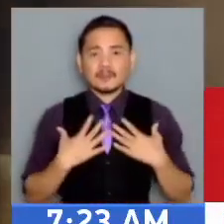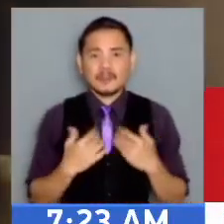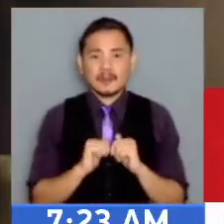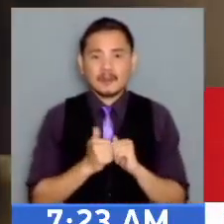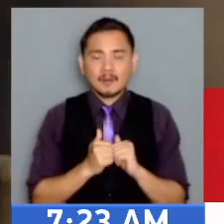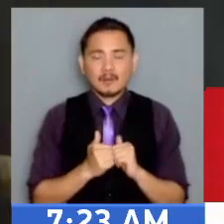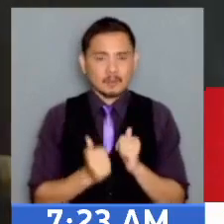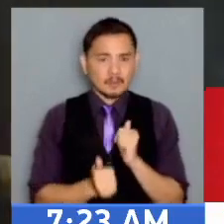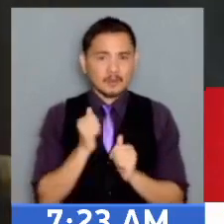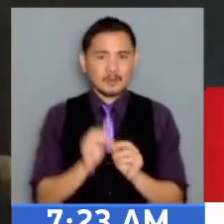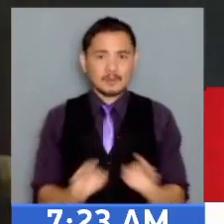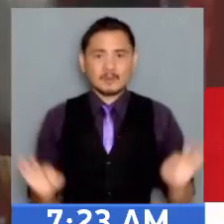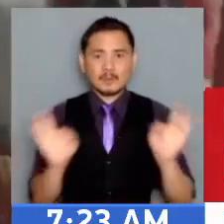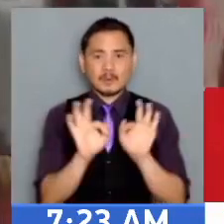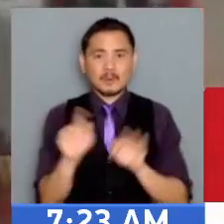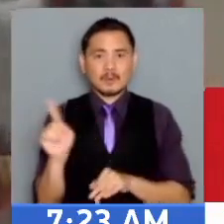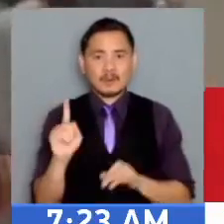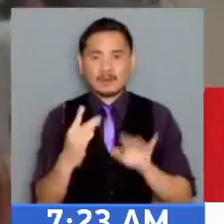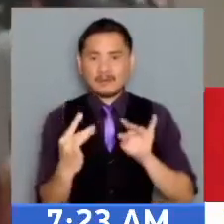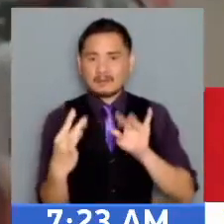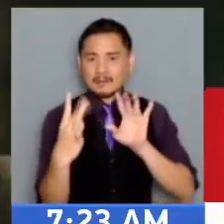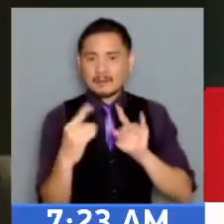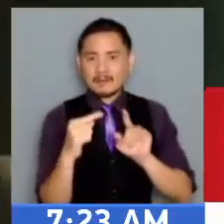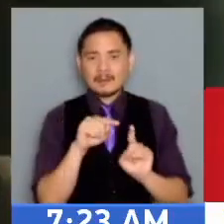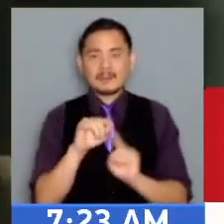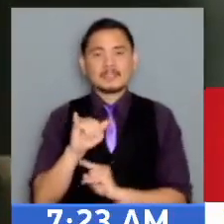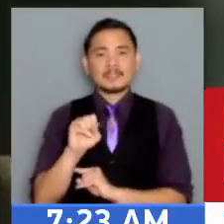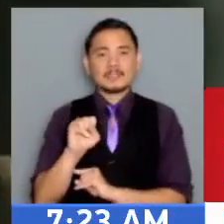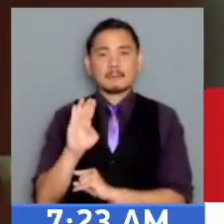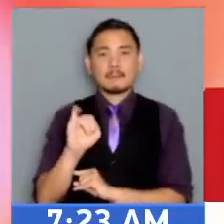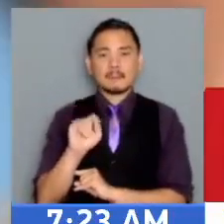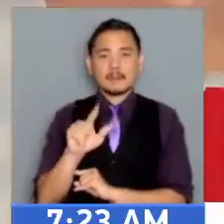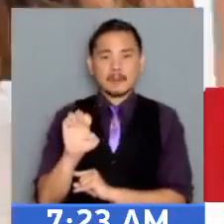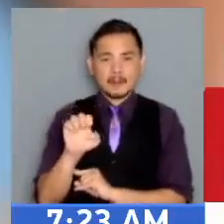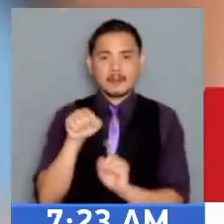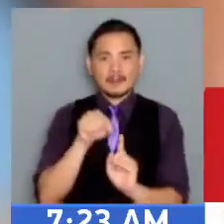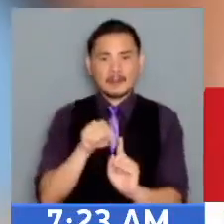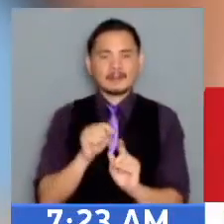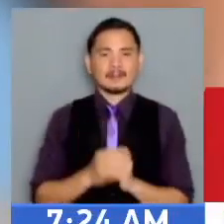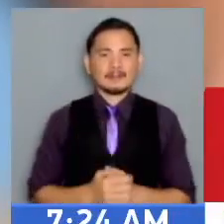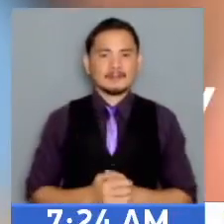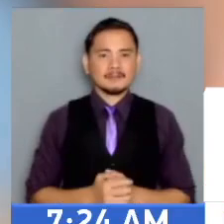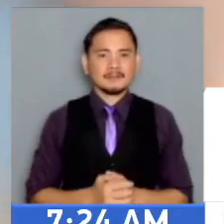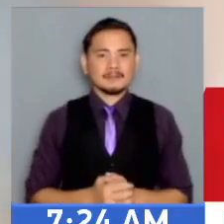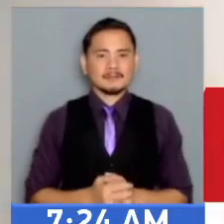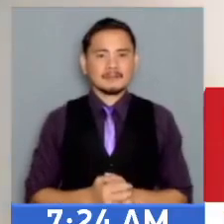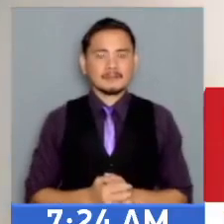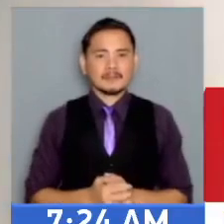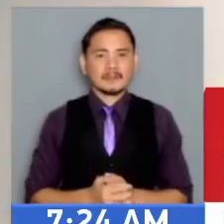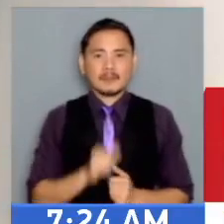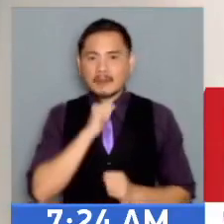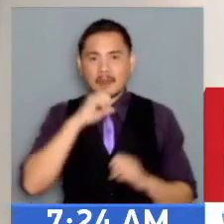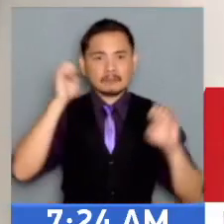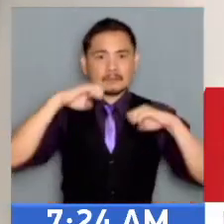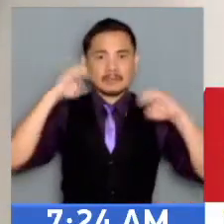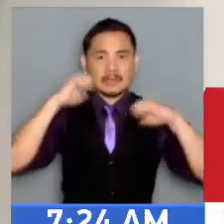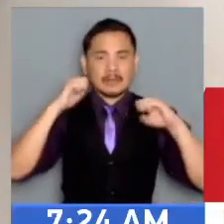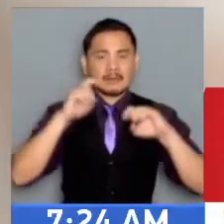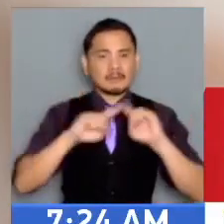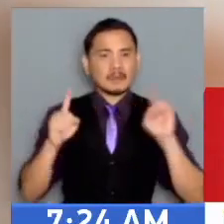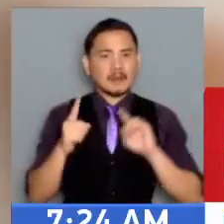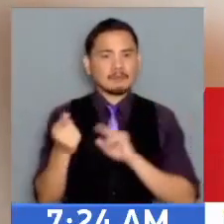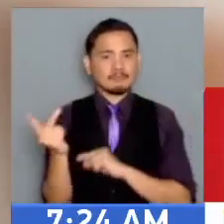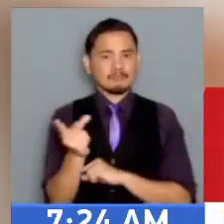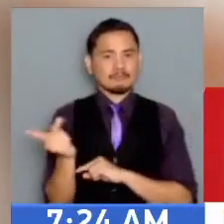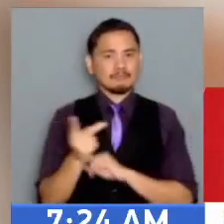ang makilala niya si Isabel Ortega sa set ng serye. Totally unexpected, pero maganda raw ang idinulot